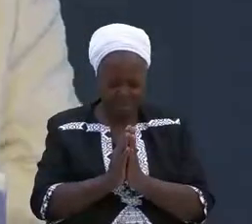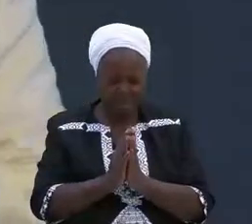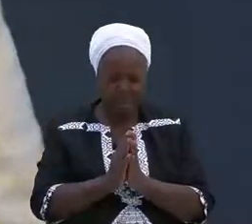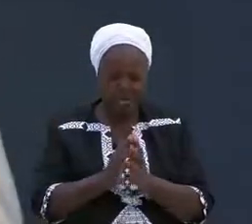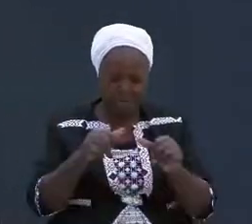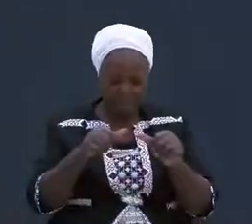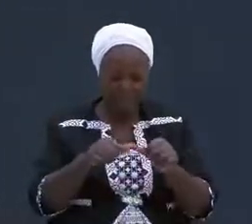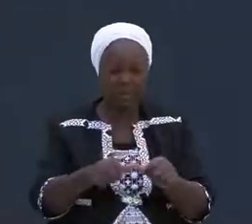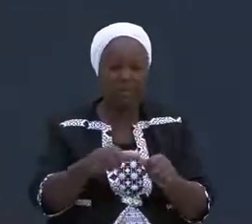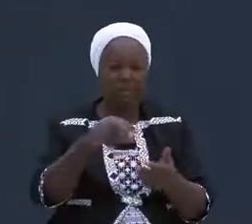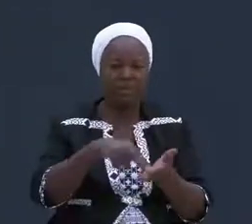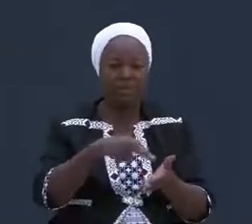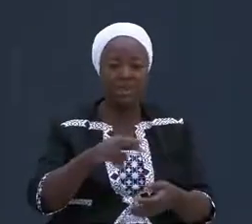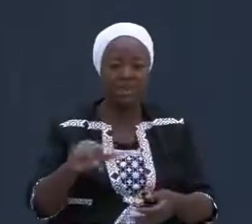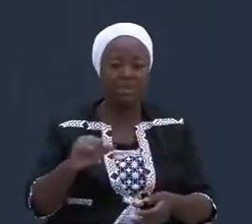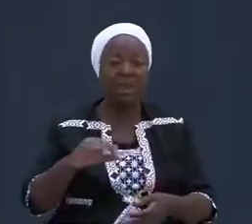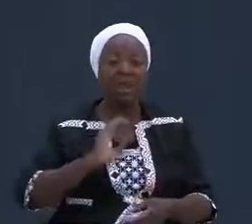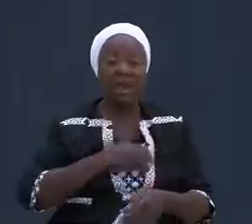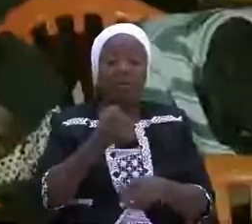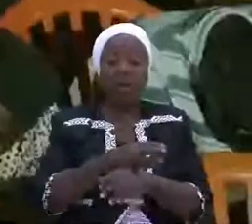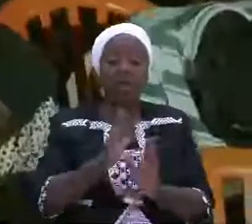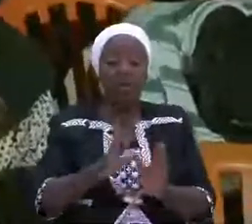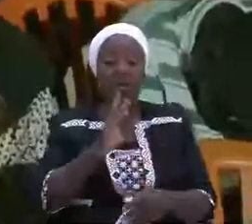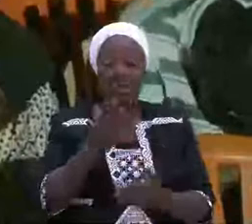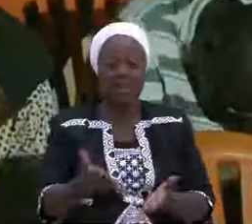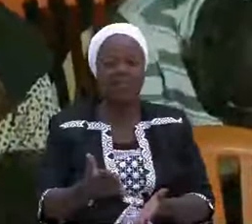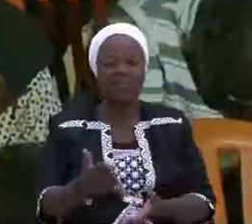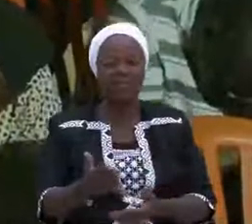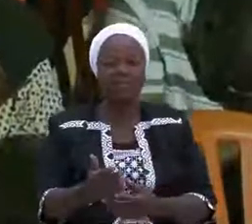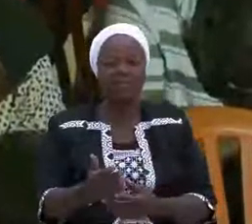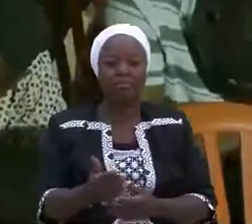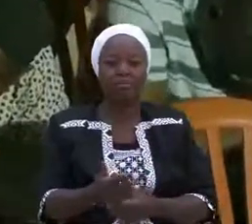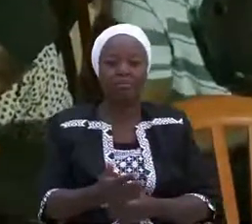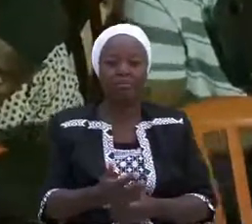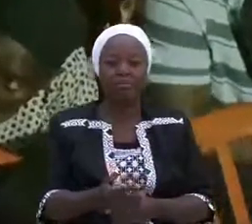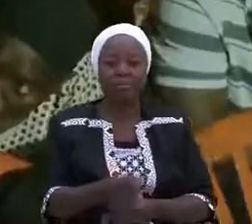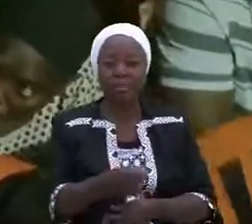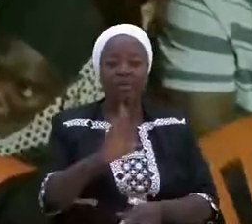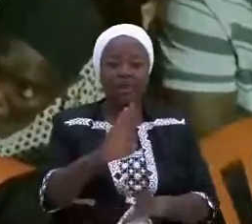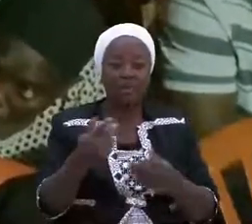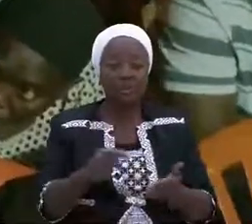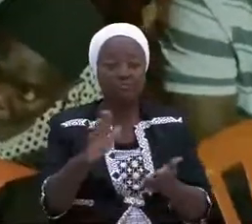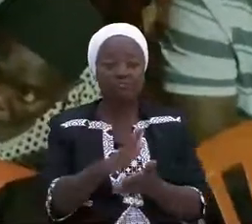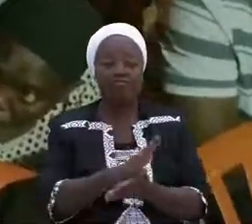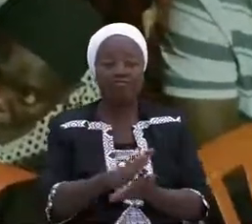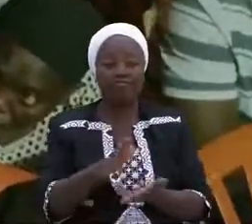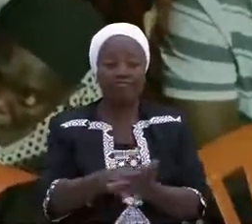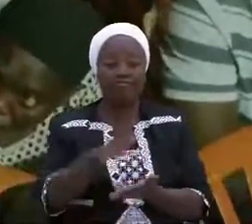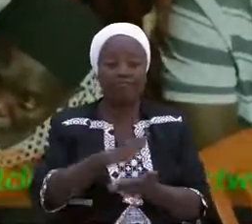Toujours debout, nos conseillers, nos surveillants sont à côté et ils vont vous donner des fiches à